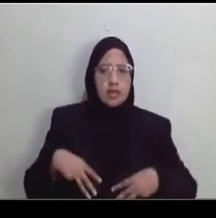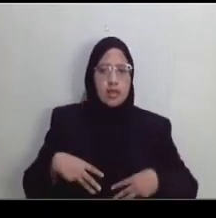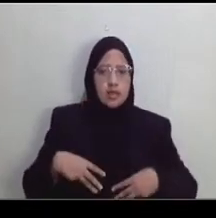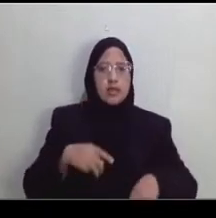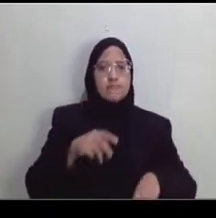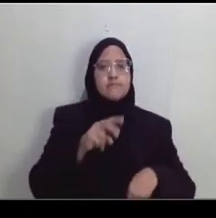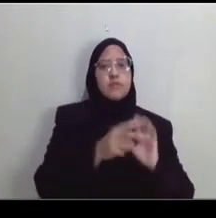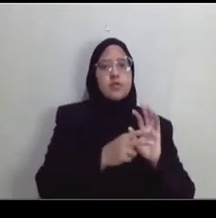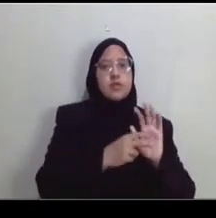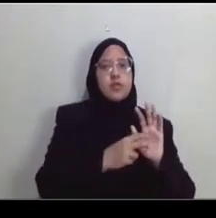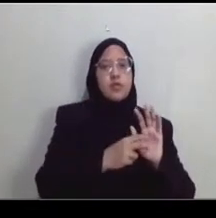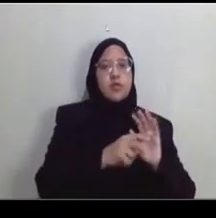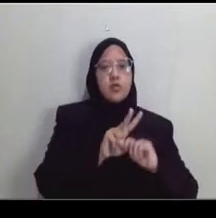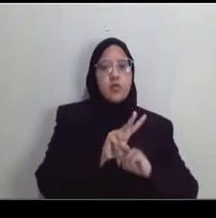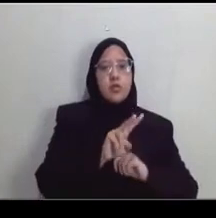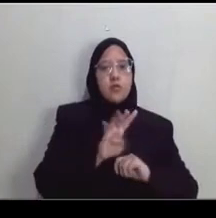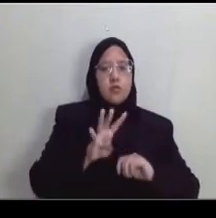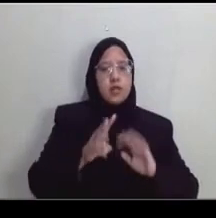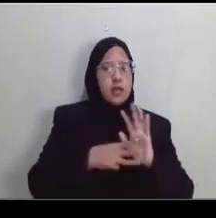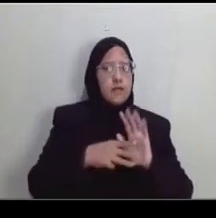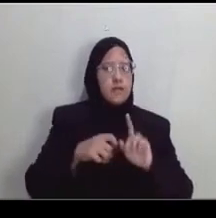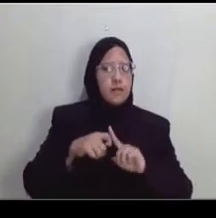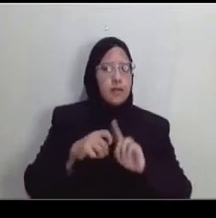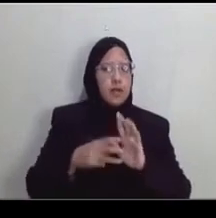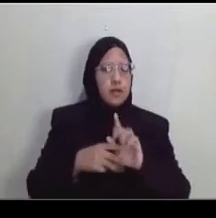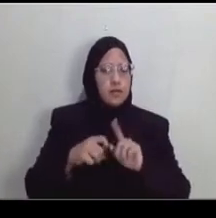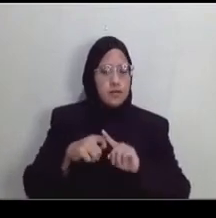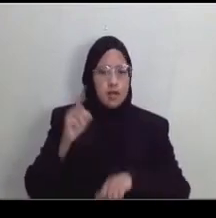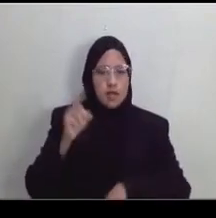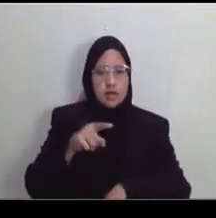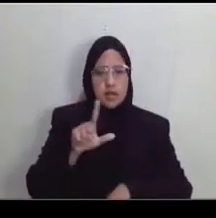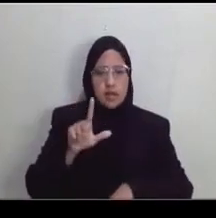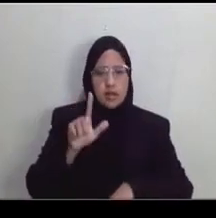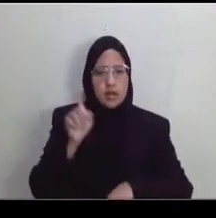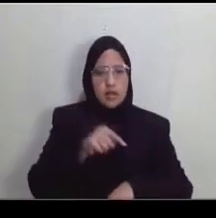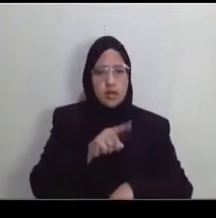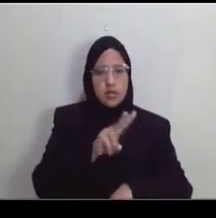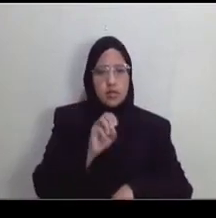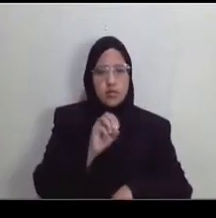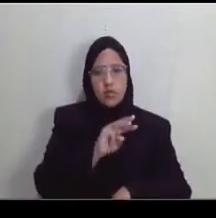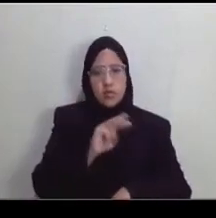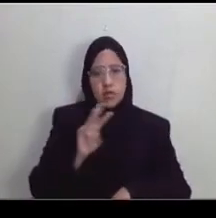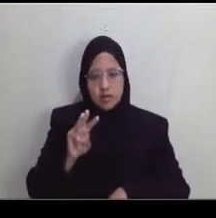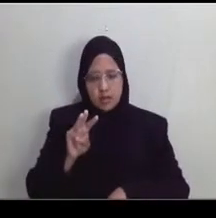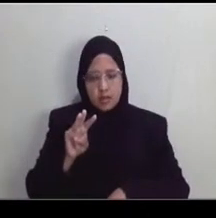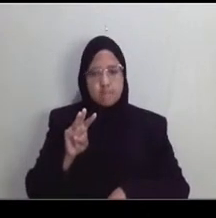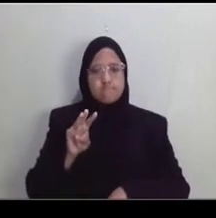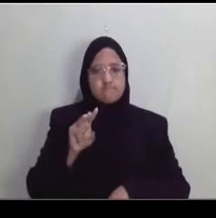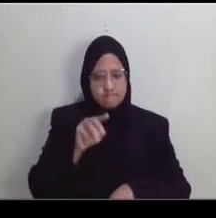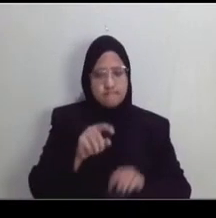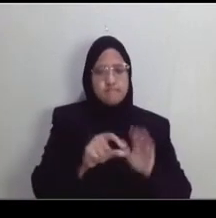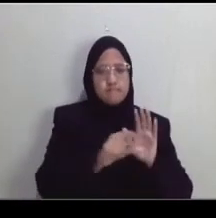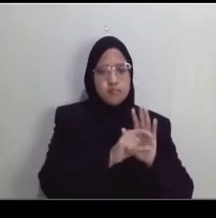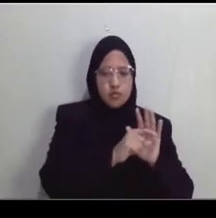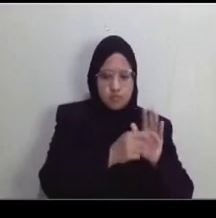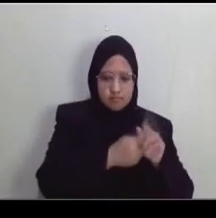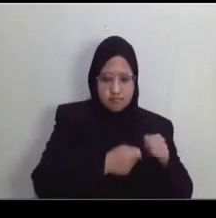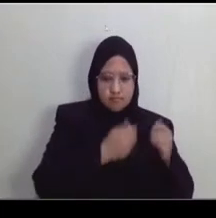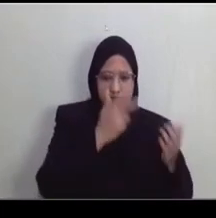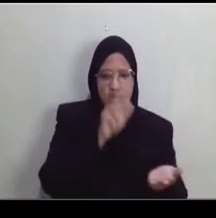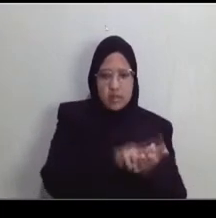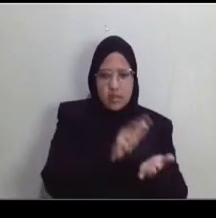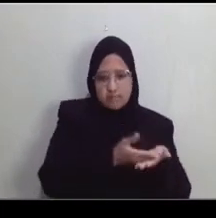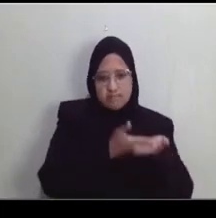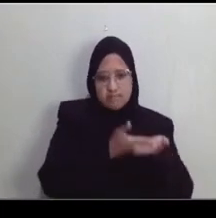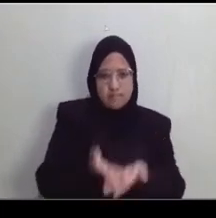l g 2023 yang dijatuhkan kepada hakim terlapor ditambah keberatan